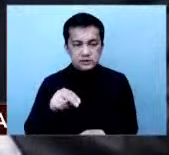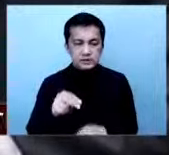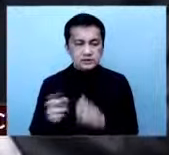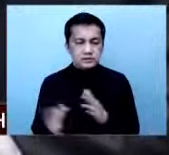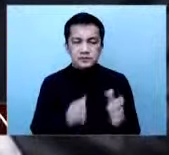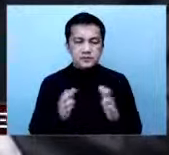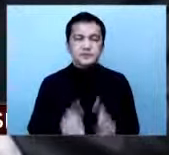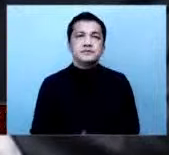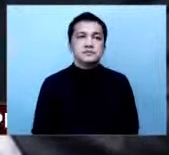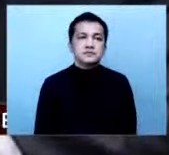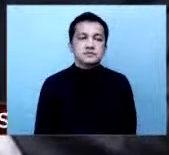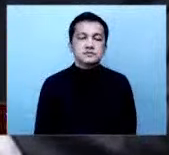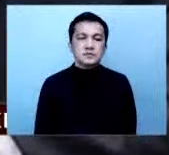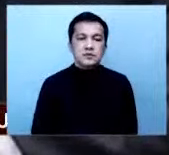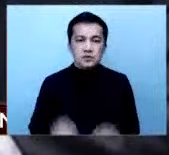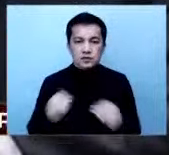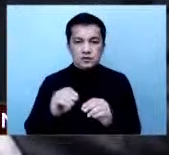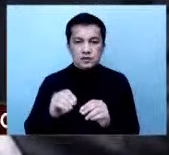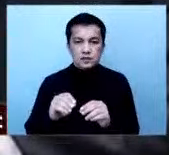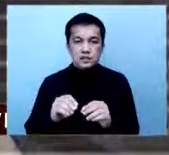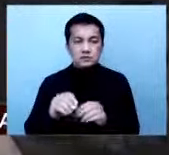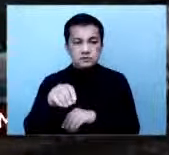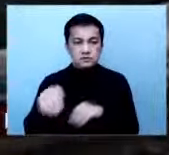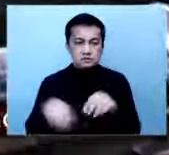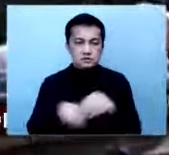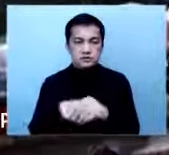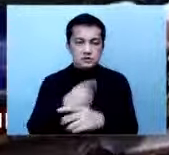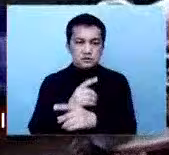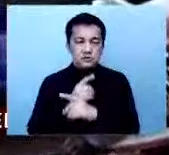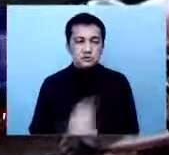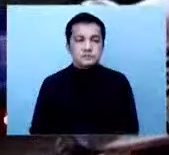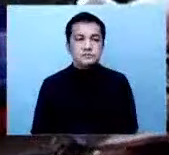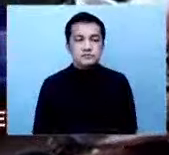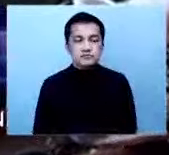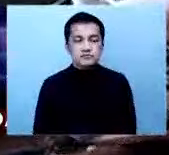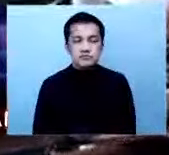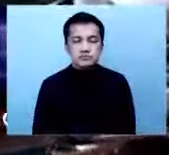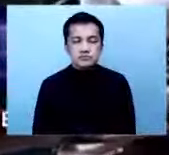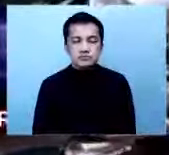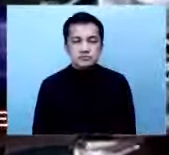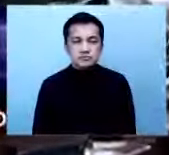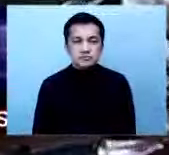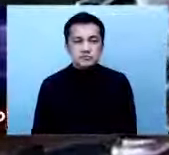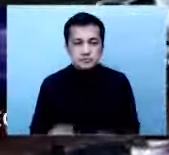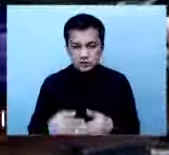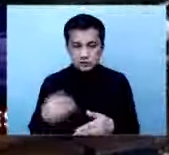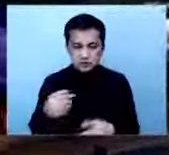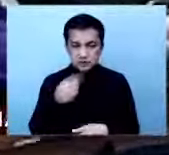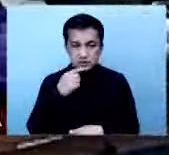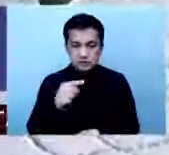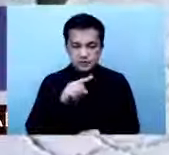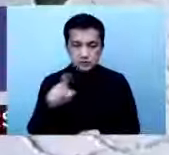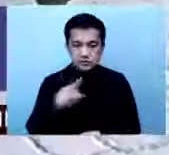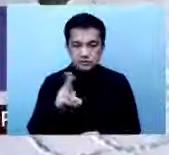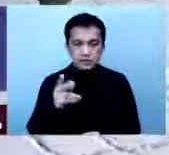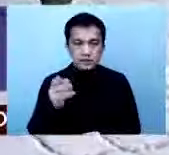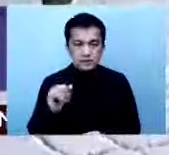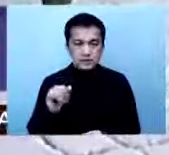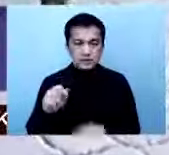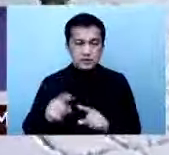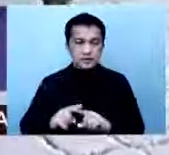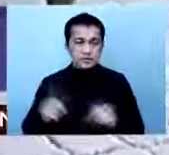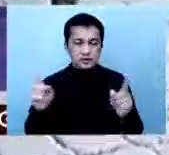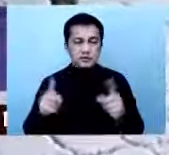There's no compromise for defense nauna ng sinabi ni Zubiri na magiging iba ito sa